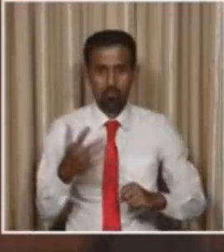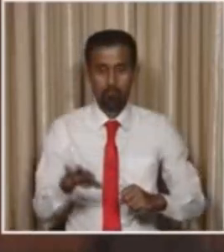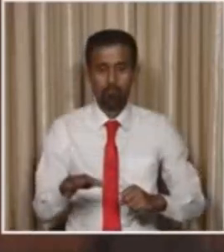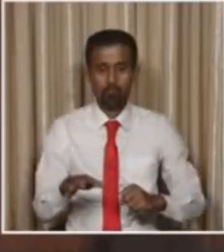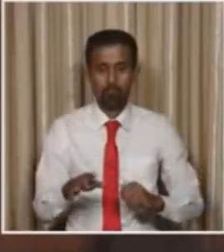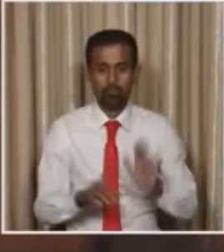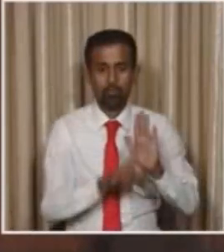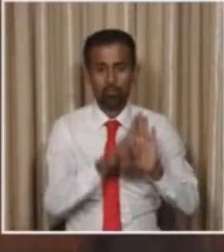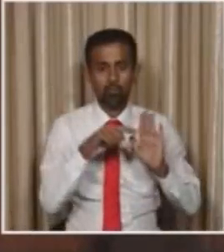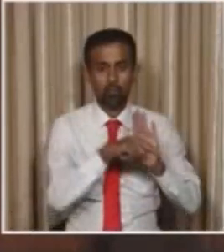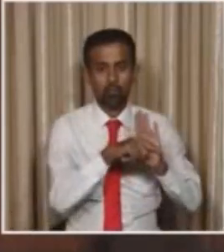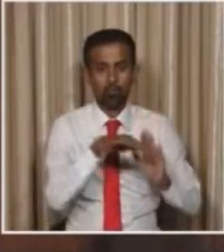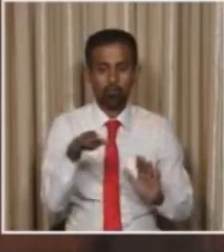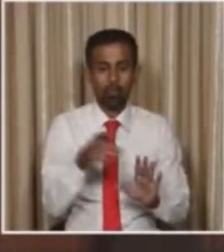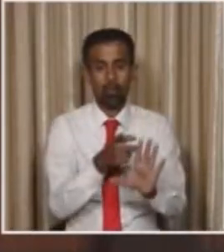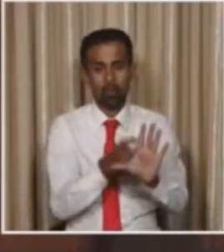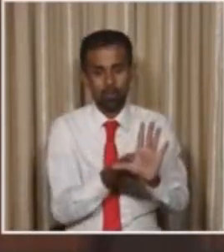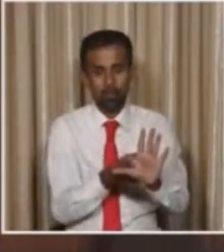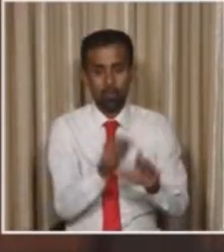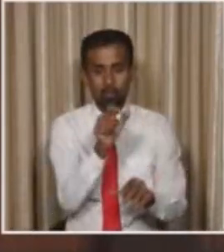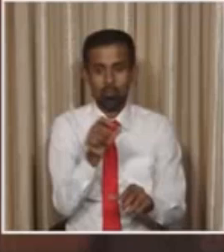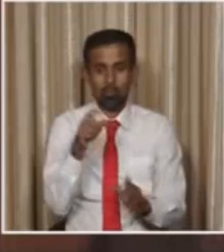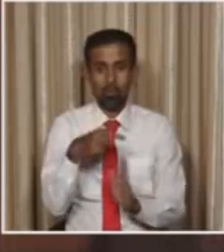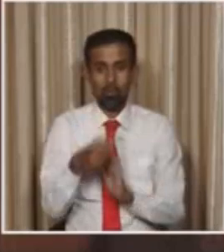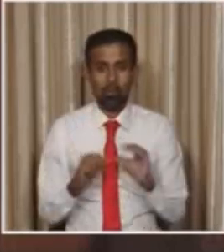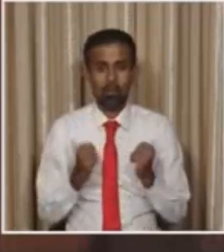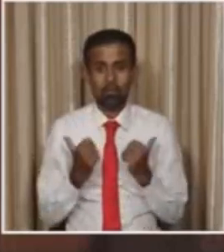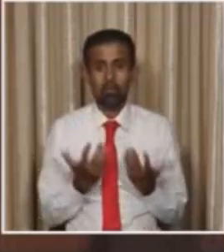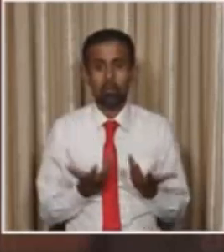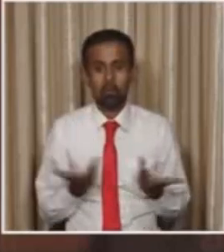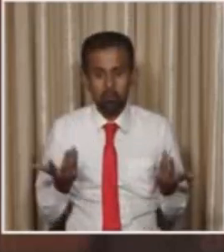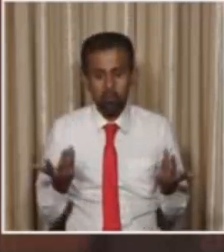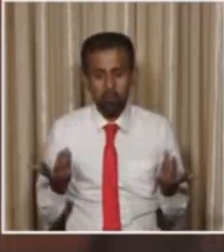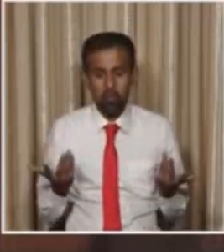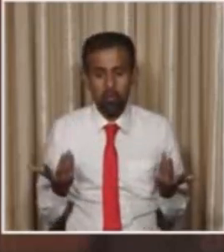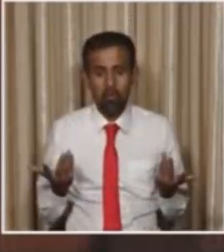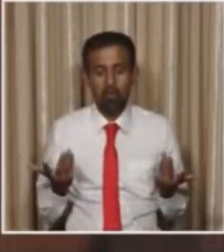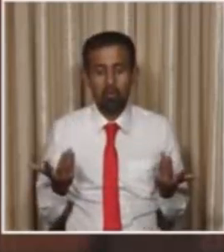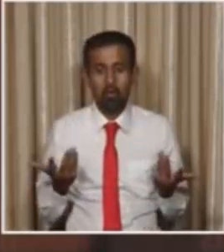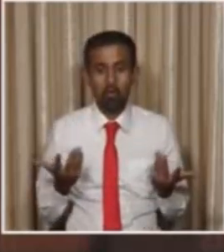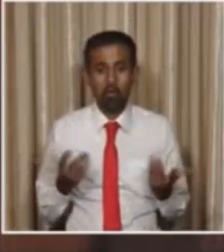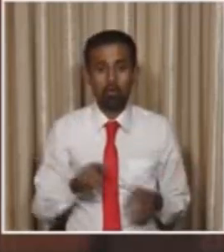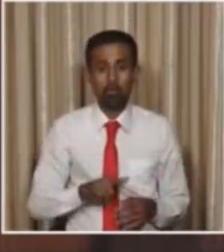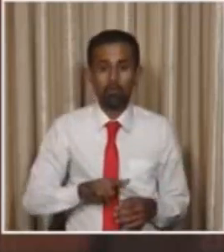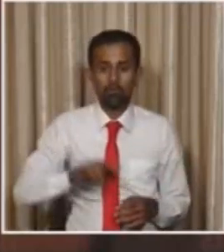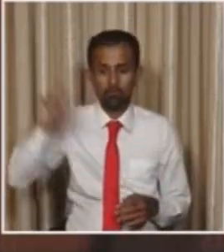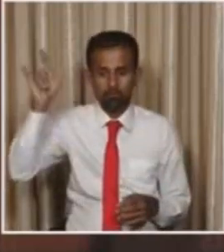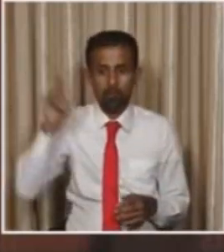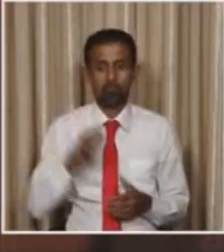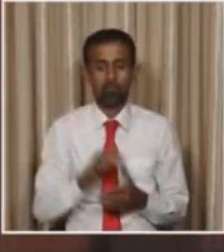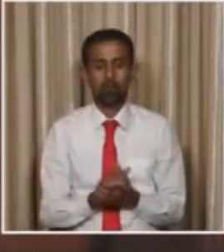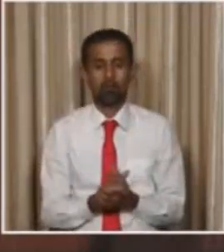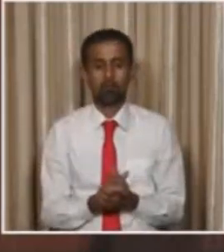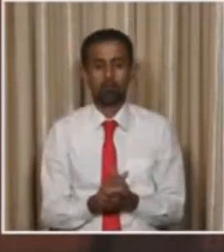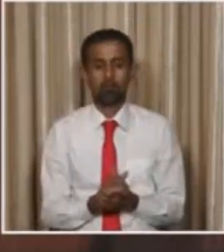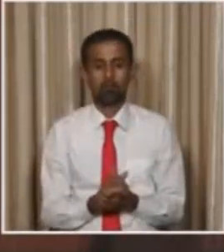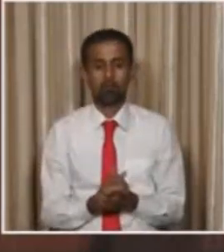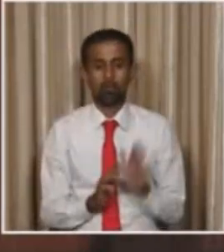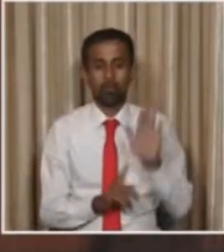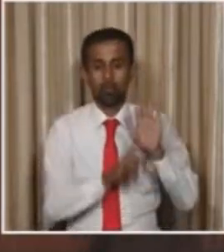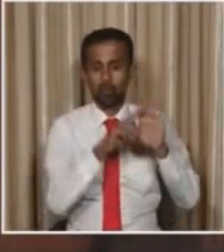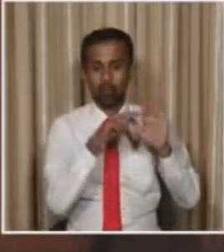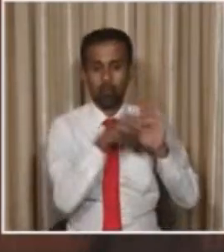இளைஞர்கள் இன்று நாட்டிலே வாழ முடியாத ஒரு சூழல் ஏற்பட்டு நாட்டை விட்டு வெளிநாடு செல்லும் ஒரு சூழல் அமைந்திருக்கு. இன்று எங்களுடைய வடக்கு கிழக்கு மாகாணங்களை